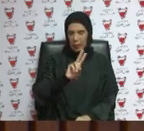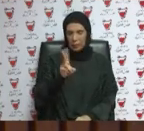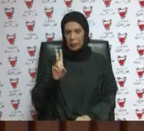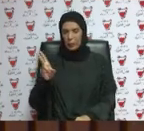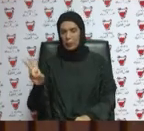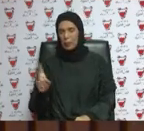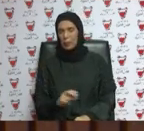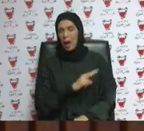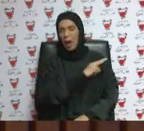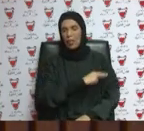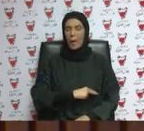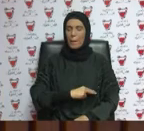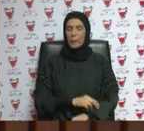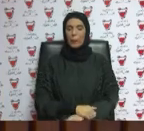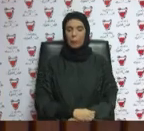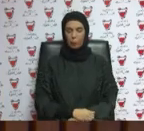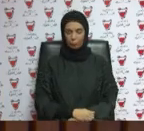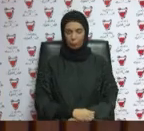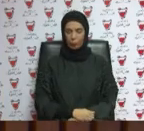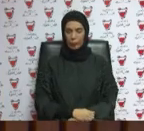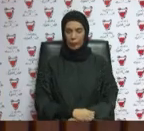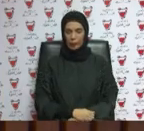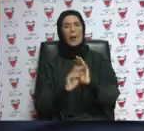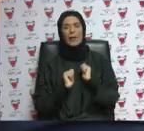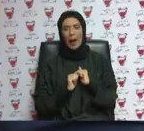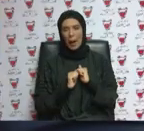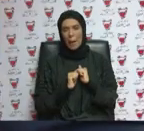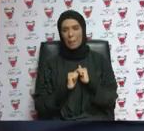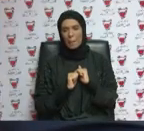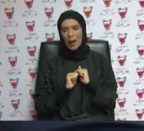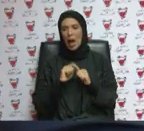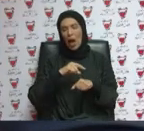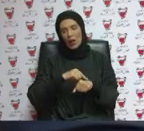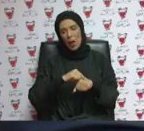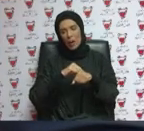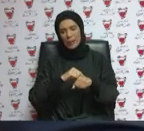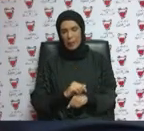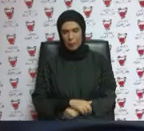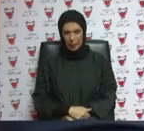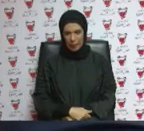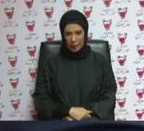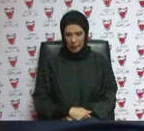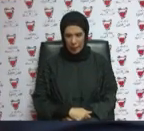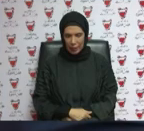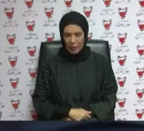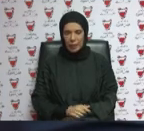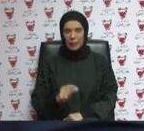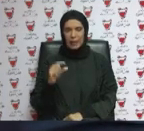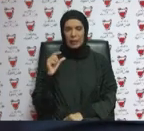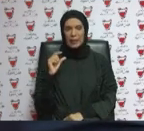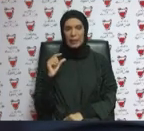من أصحاب السعادة أعضاء المجلس. ودي أؤكد أولا أن الهدف من وراء هذا المشروع